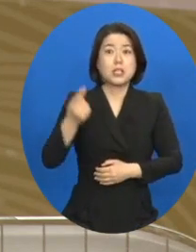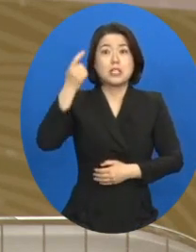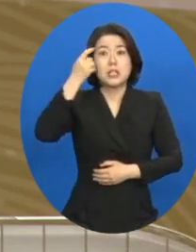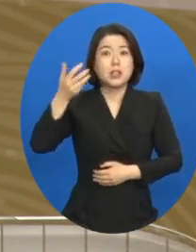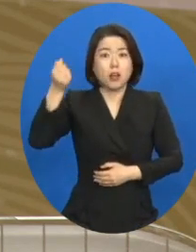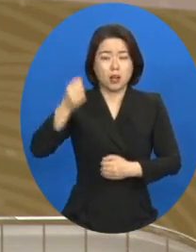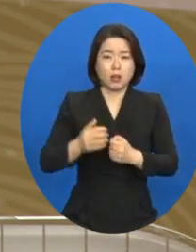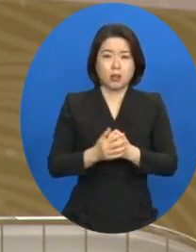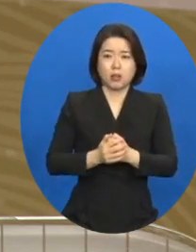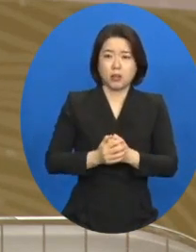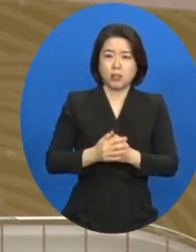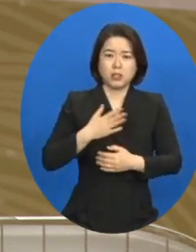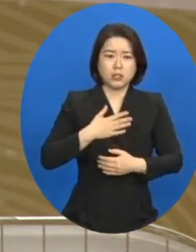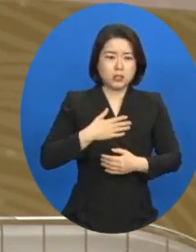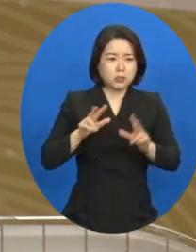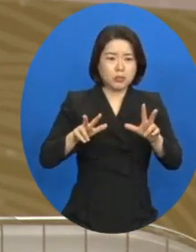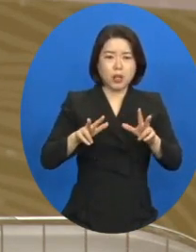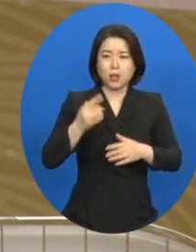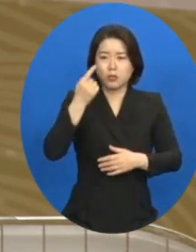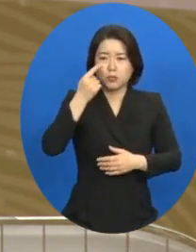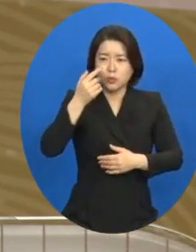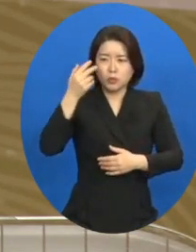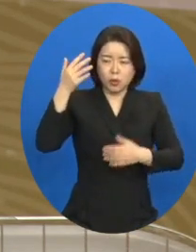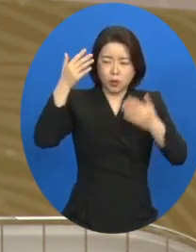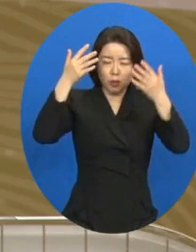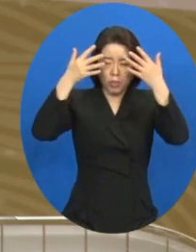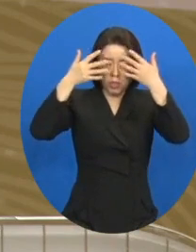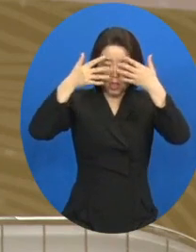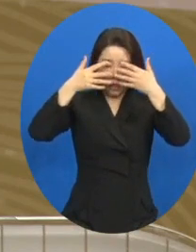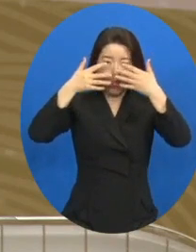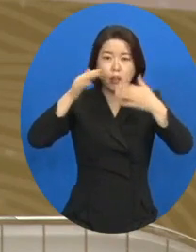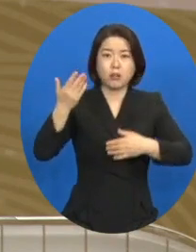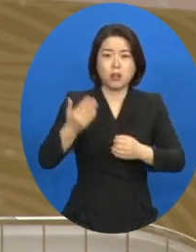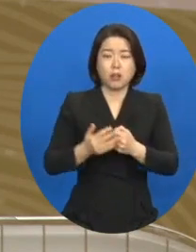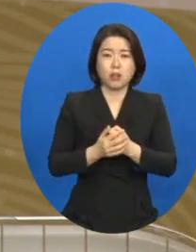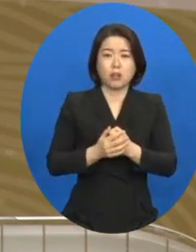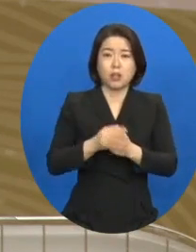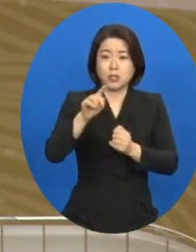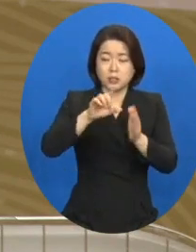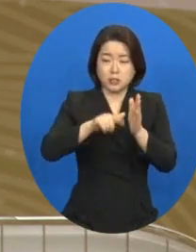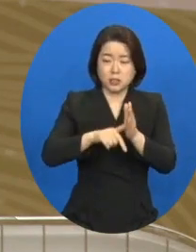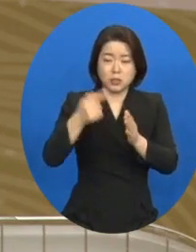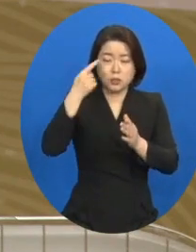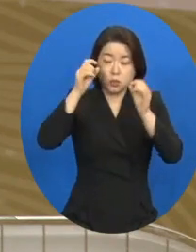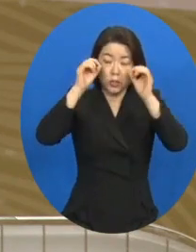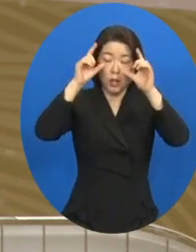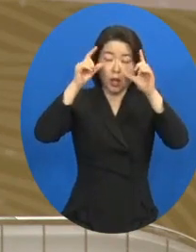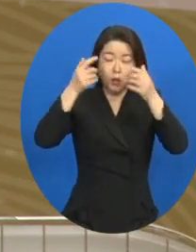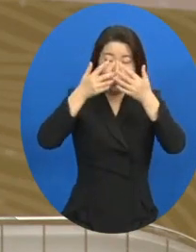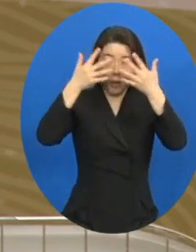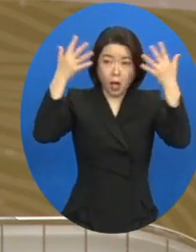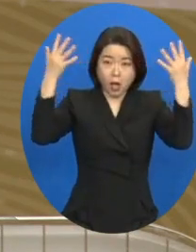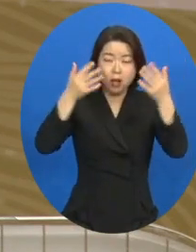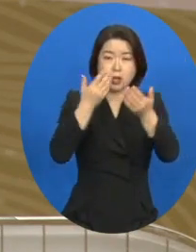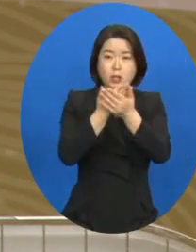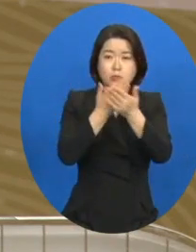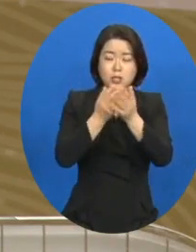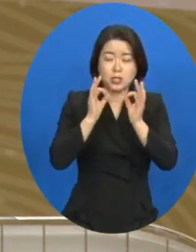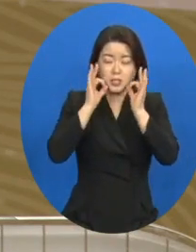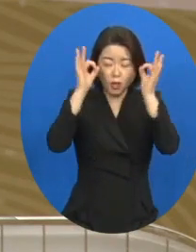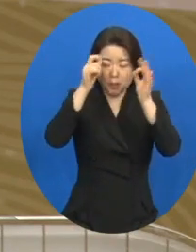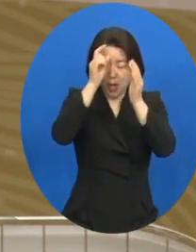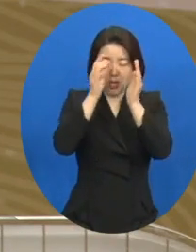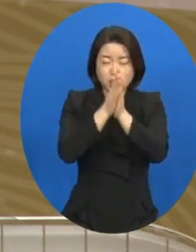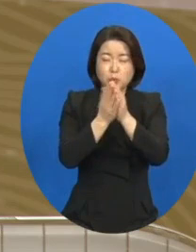지금 눈이 안 보여요. 그 시간에 주여 눈을 뜨게 해주세요. 이런 절박한